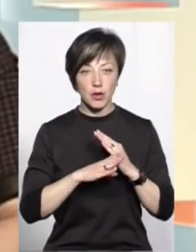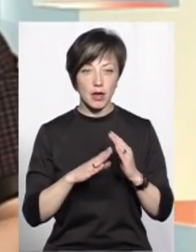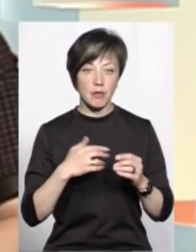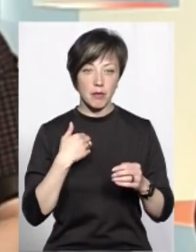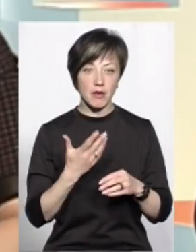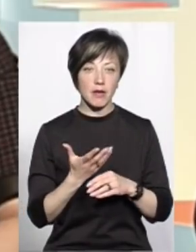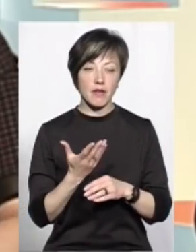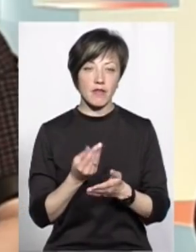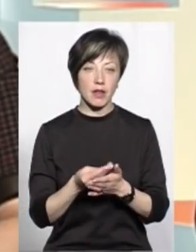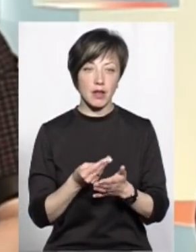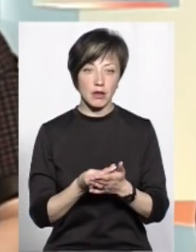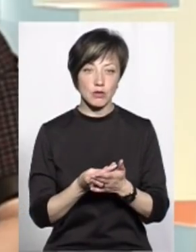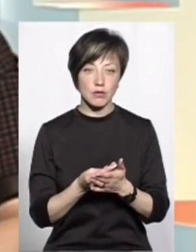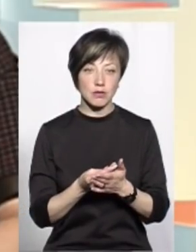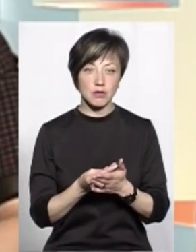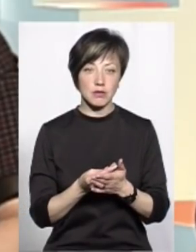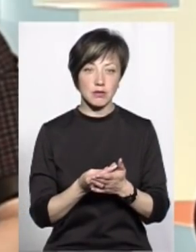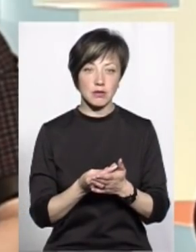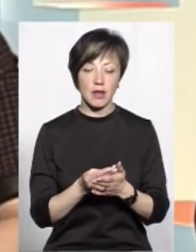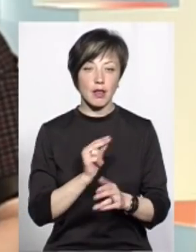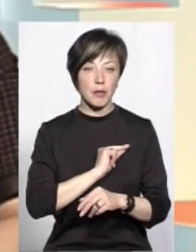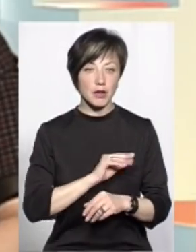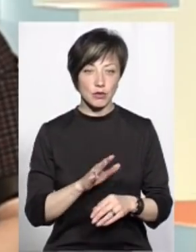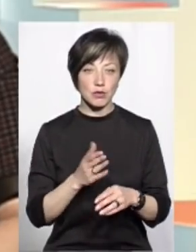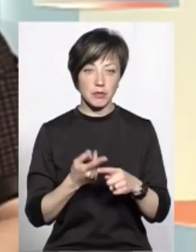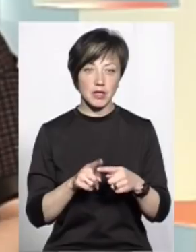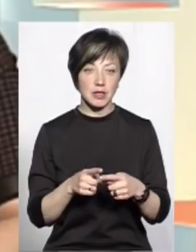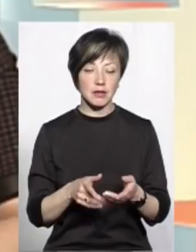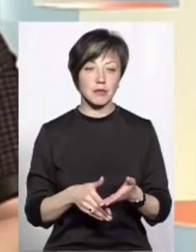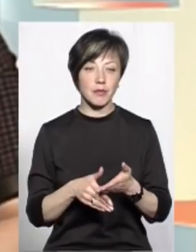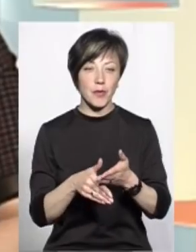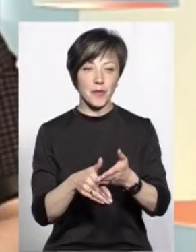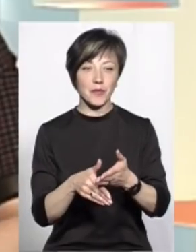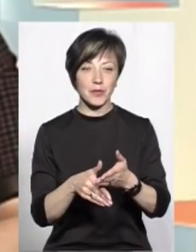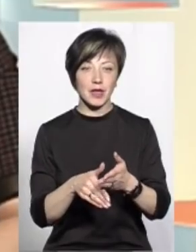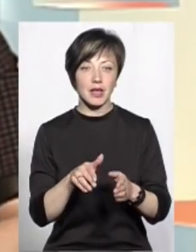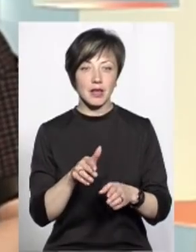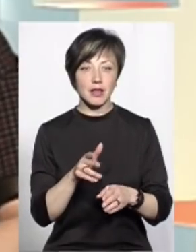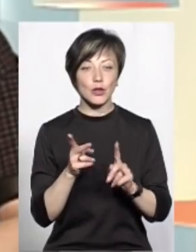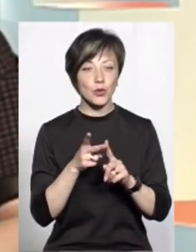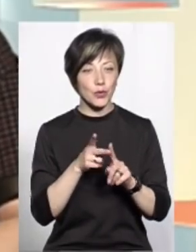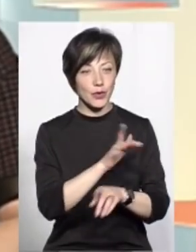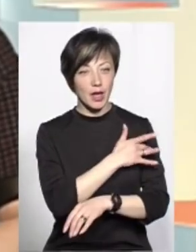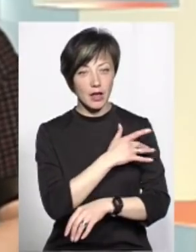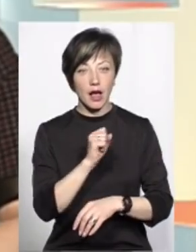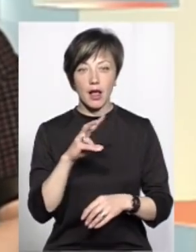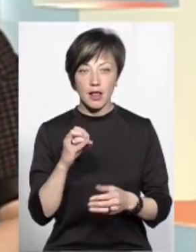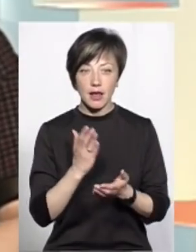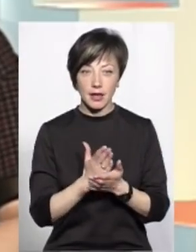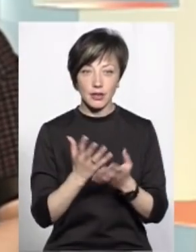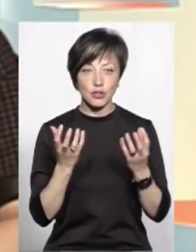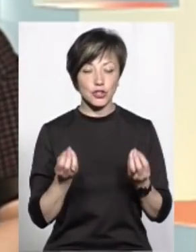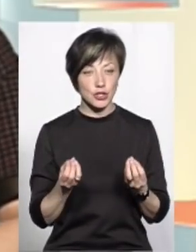якби фінансово, так як вона вже не працює, ми її взяли як помічницю за другу няню. Але є, звичайно,